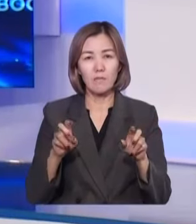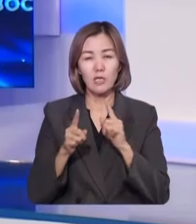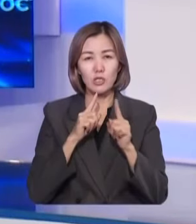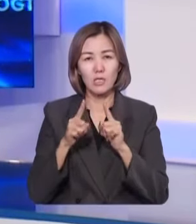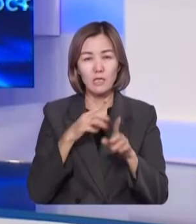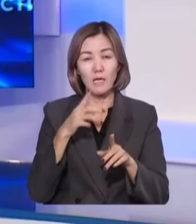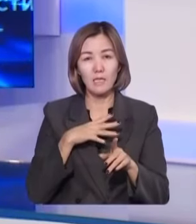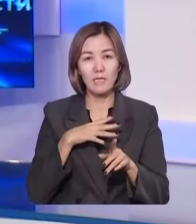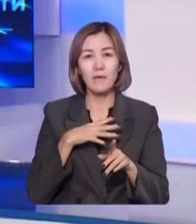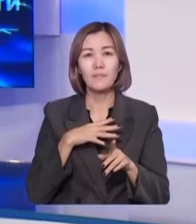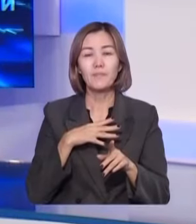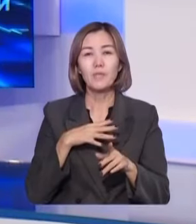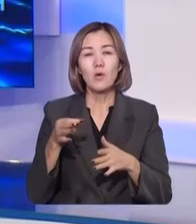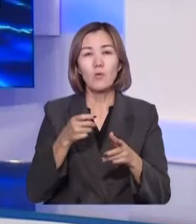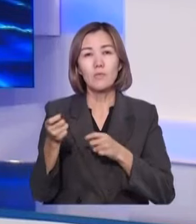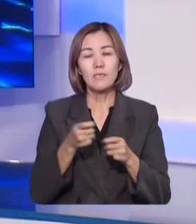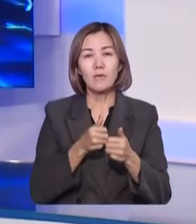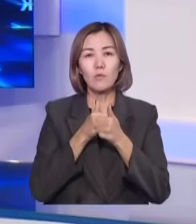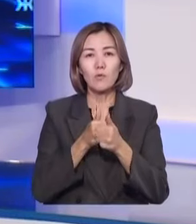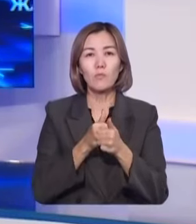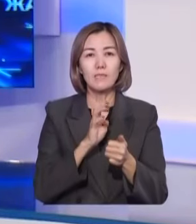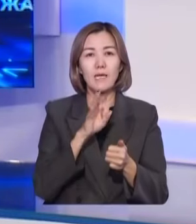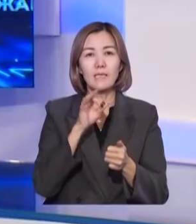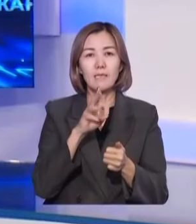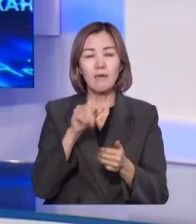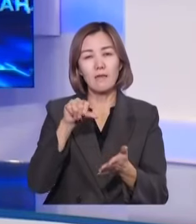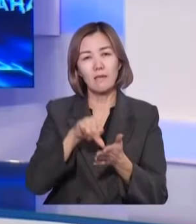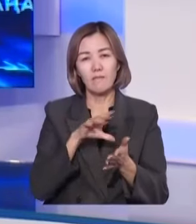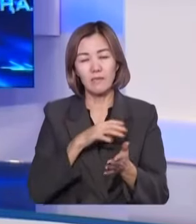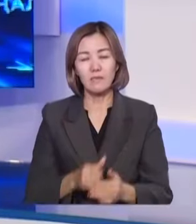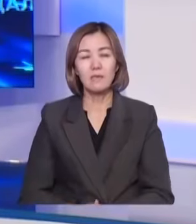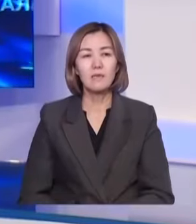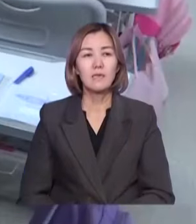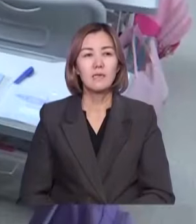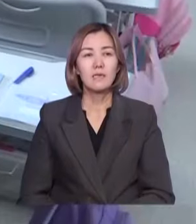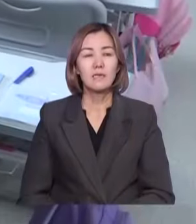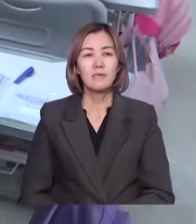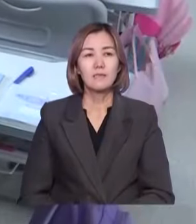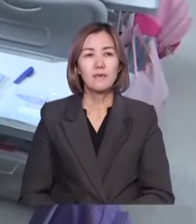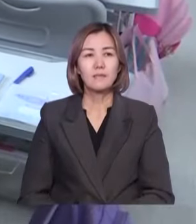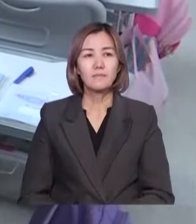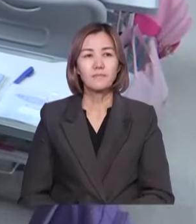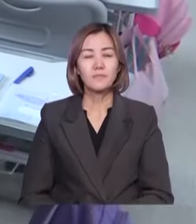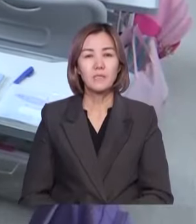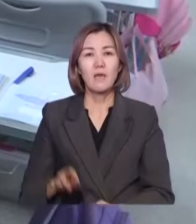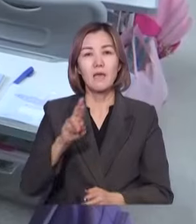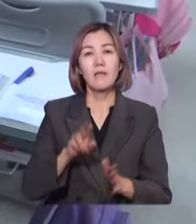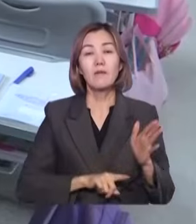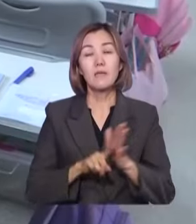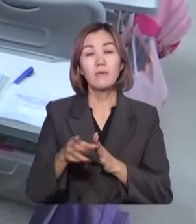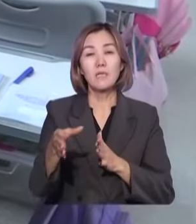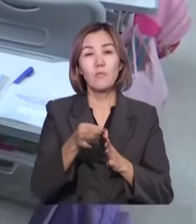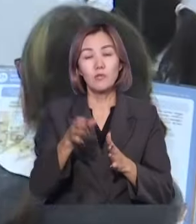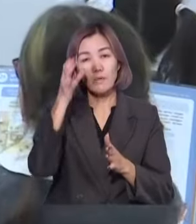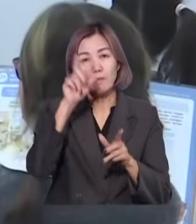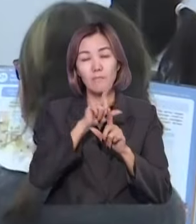жиында айтылды. Семинарға арнайы облыс әкімінің орынбасары Әсет Қанағатов қатысты. Қаңтар айынан бастап облыстық